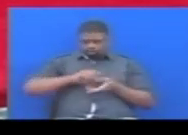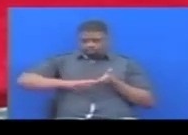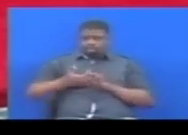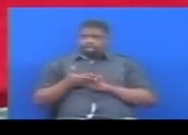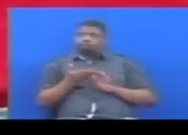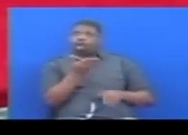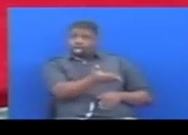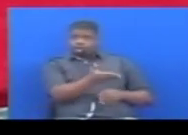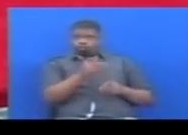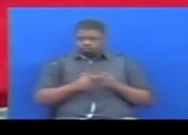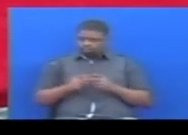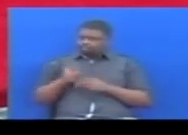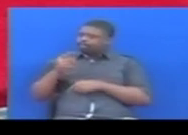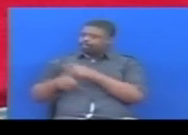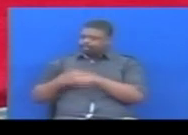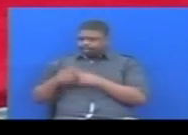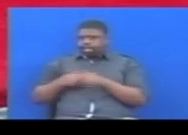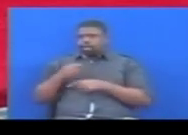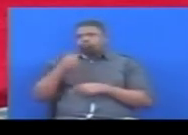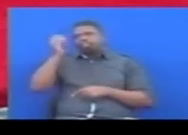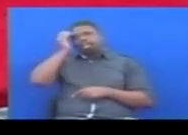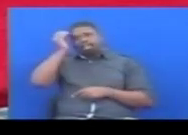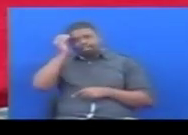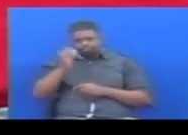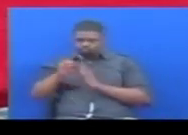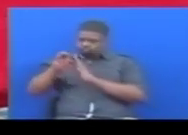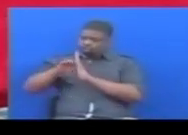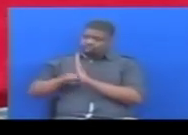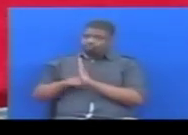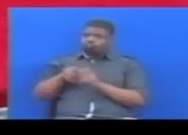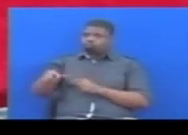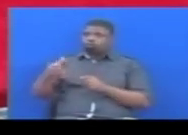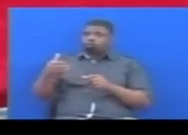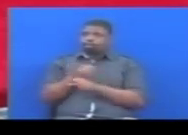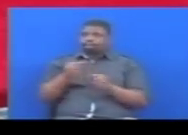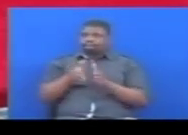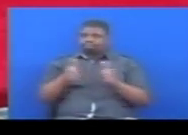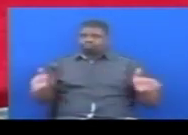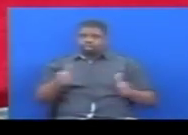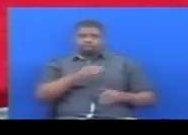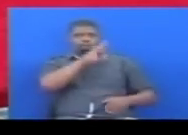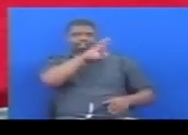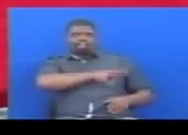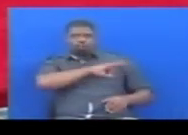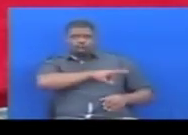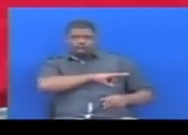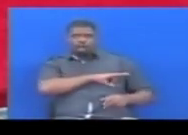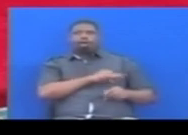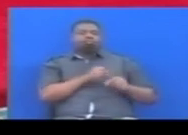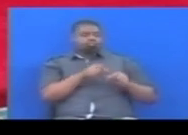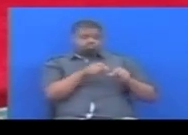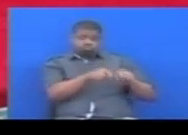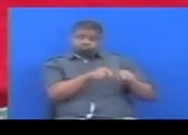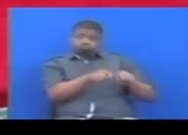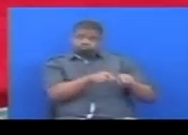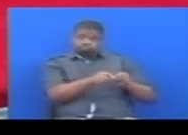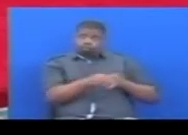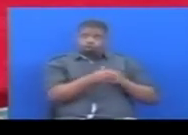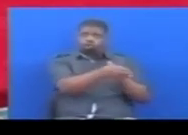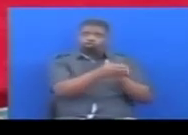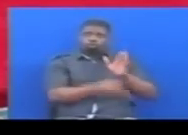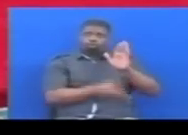na zinaendelea kuzingatia utaratibu huo wanaopata fursa ya kuajiriwa. Mheshimiwa Naibu Spika, muongozo huu ulianza